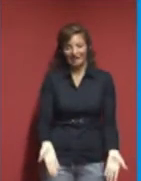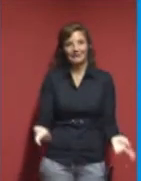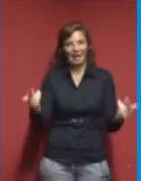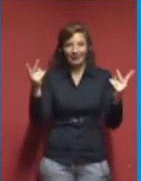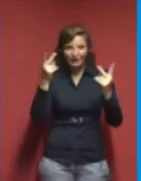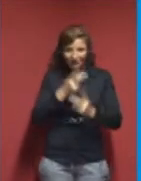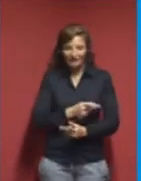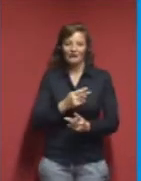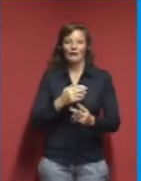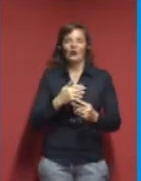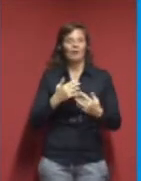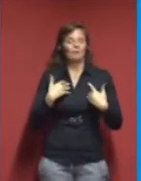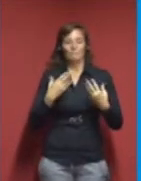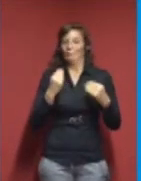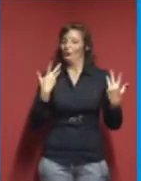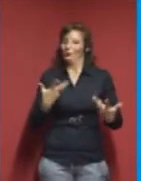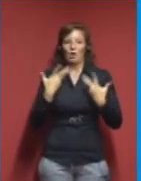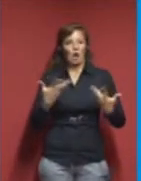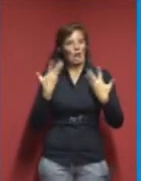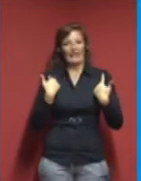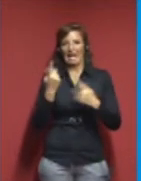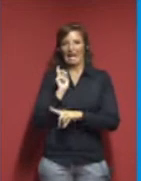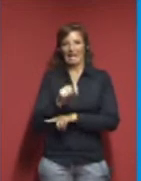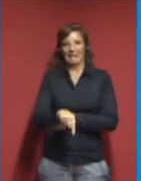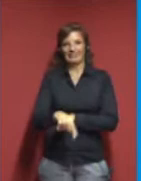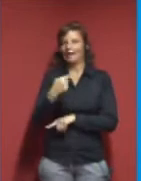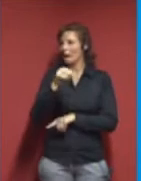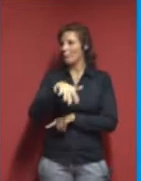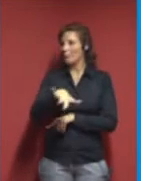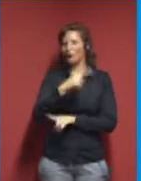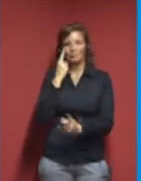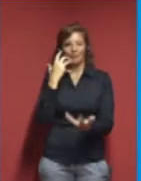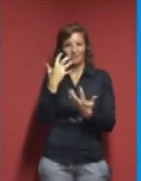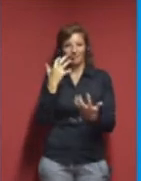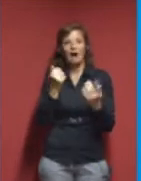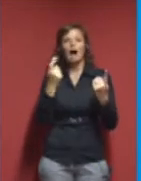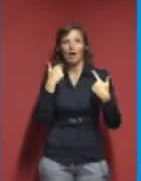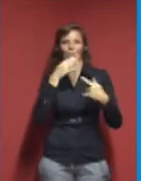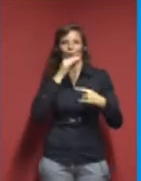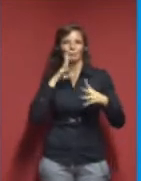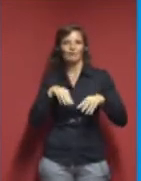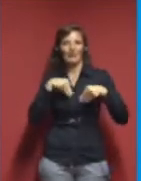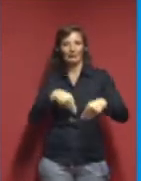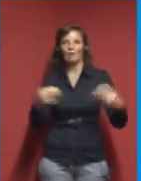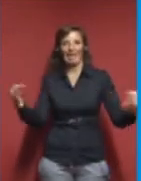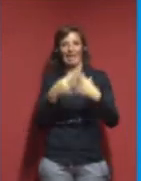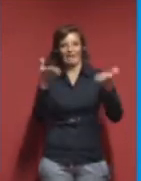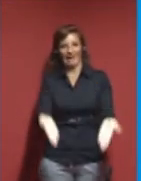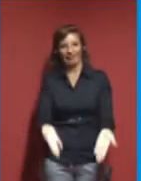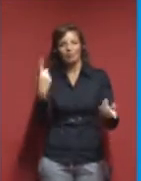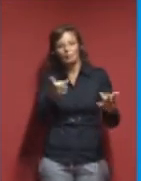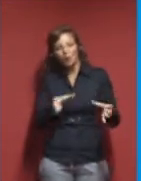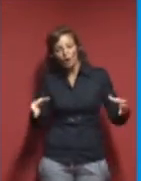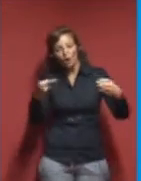davvero lietissima di essere qui in questo posto meraviglioso a partecipare a questo evento di questa